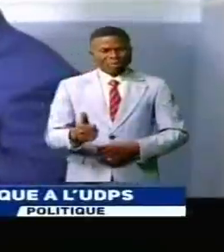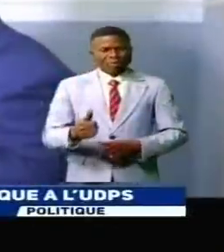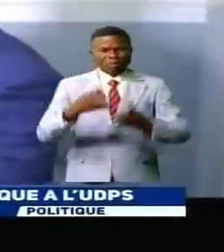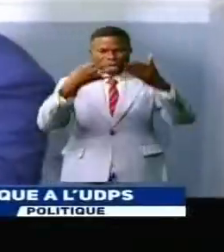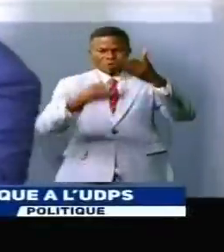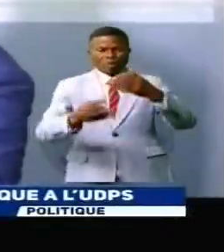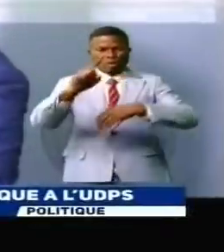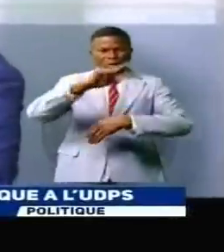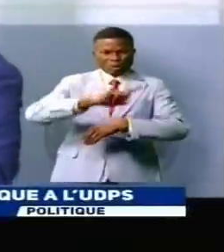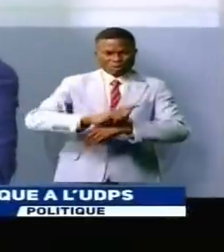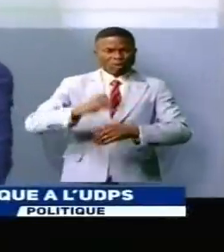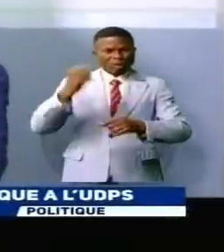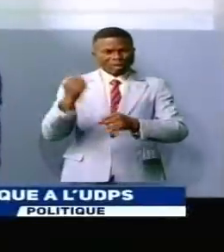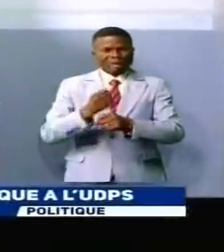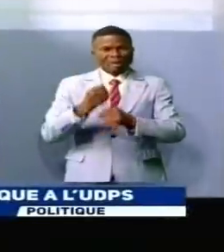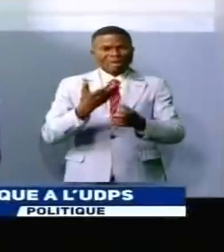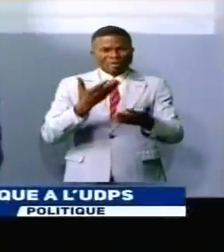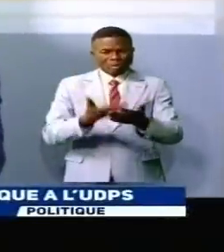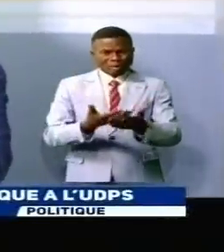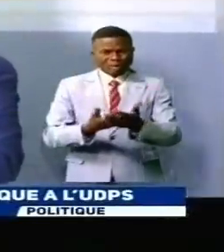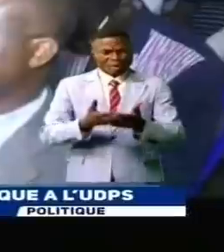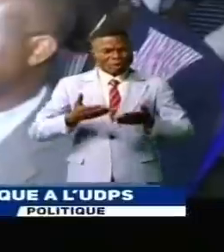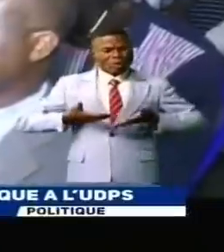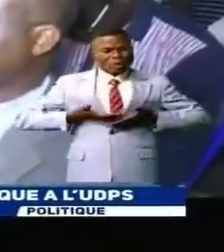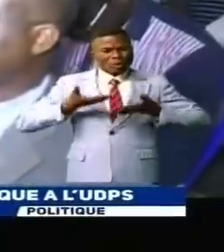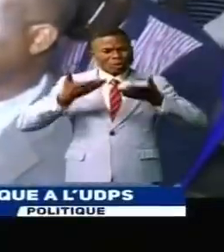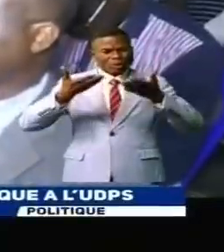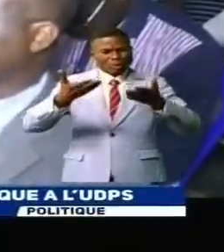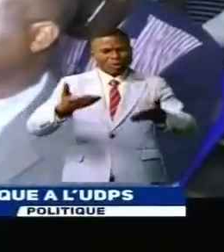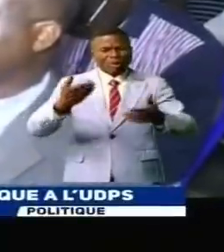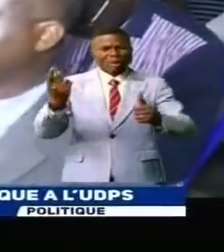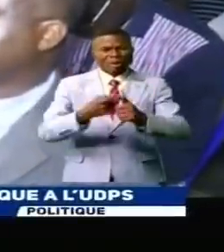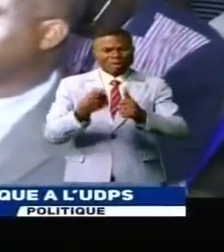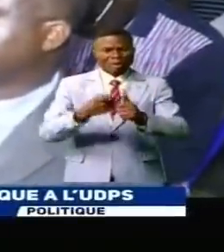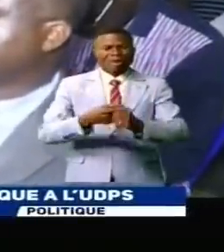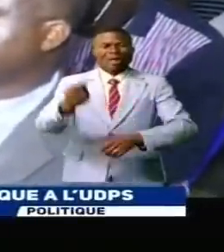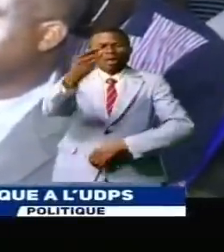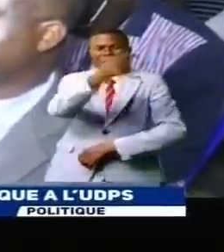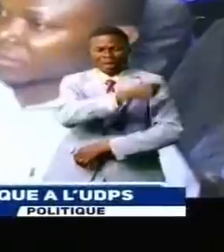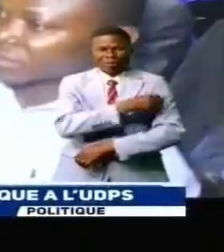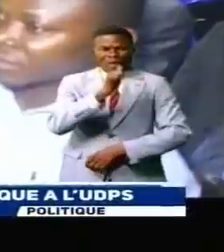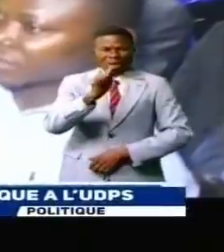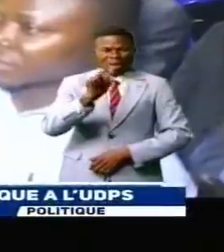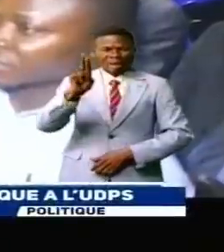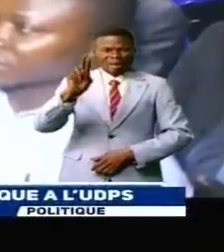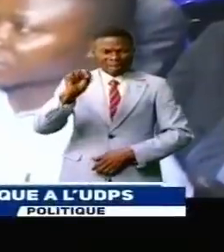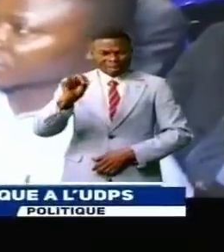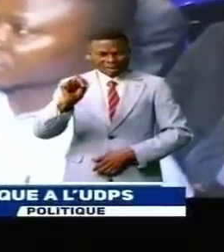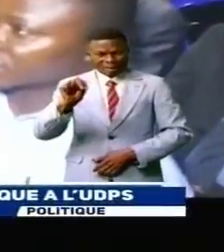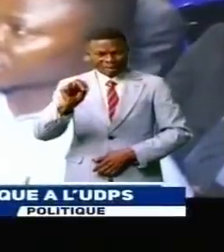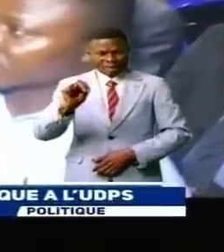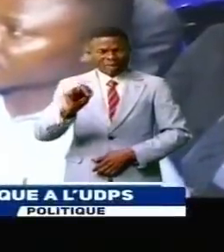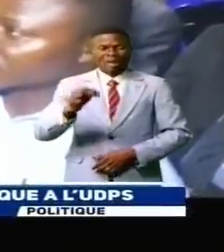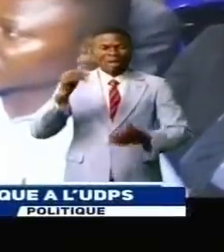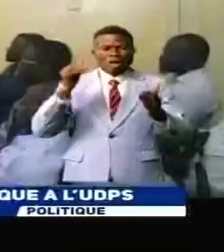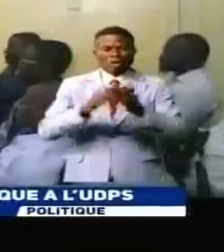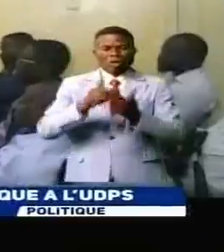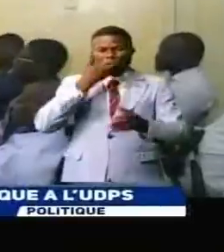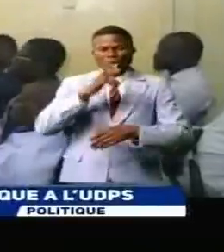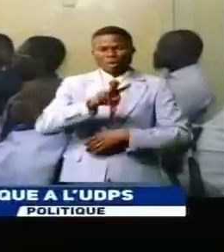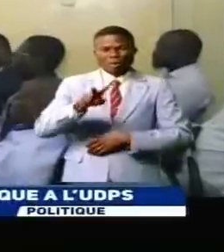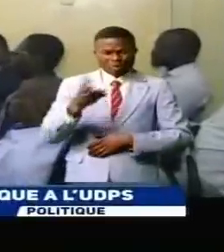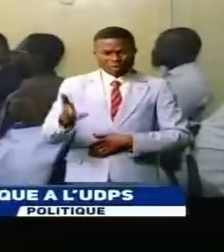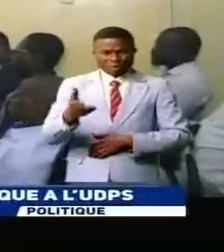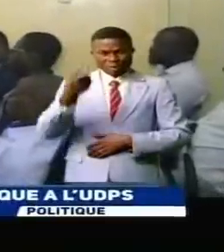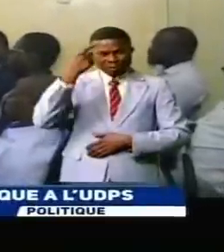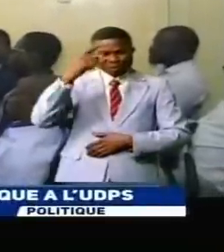8e journée de ses travaux était consacrée sur les vaccins à ARN messagers contre la COVID-19.